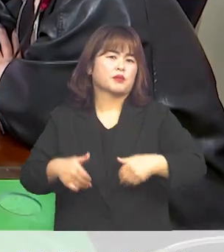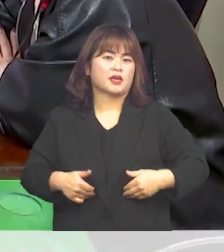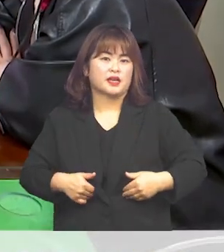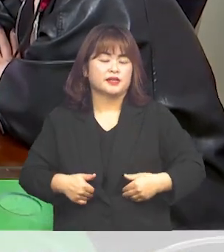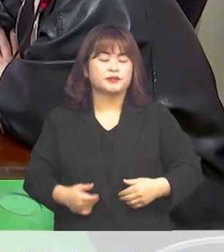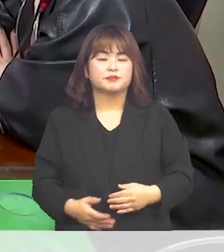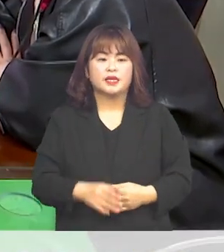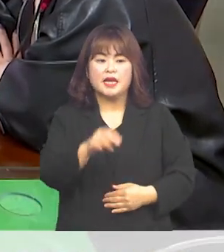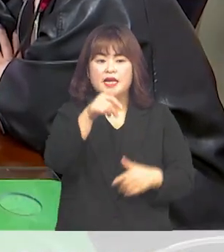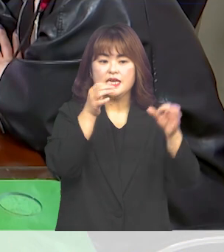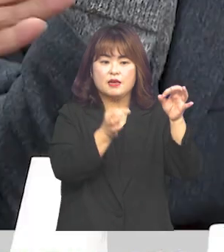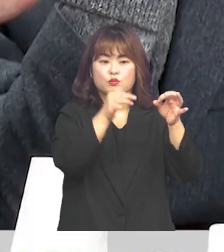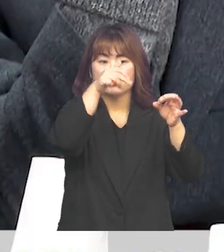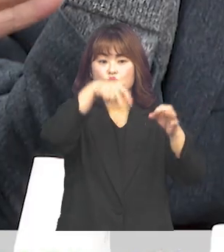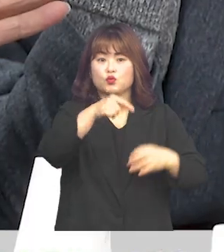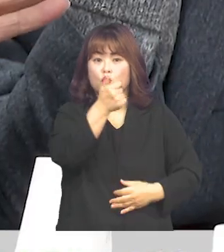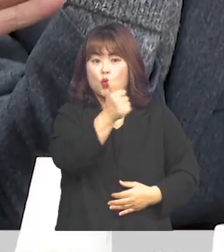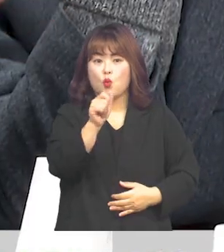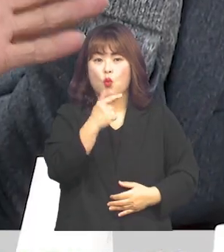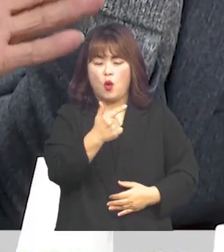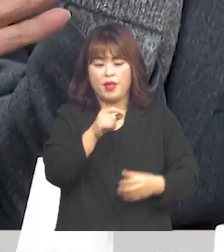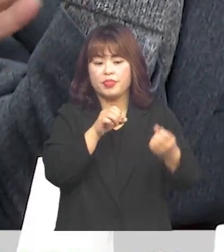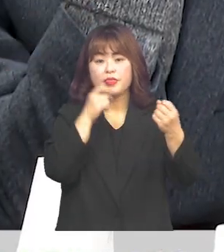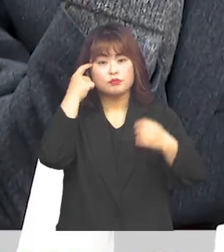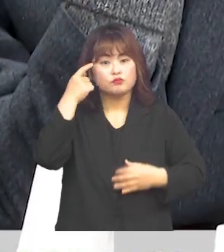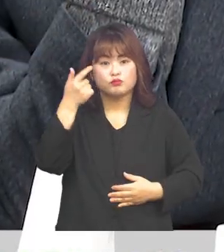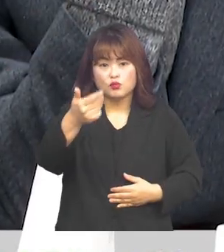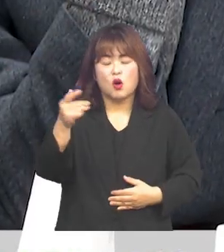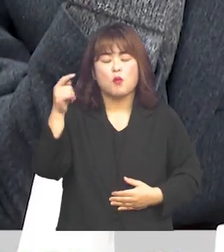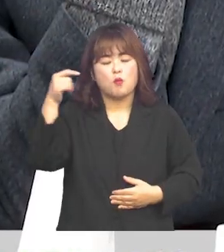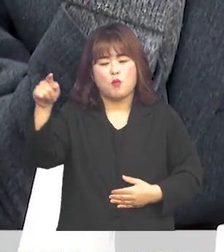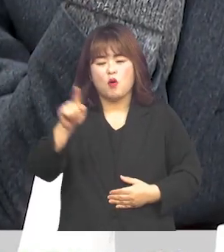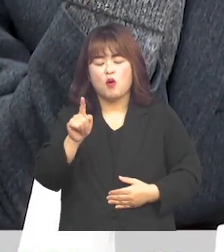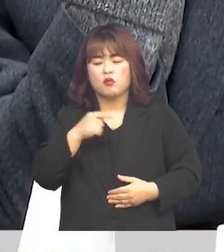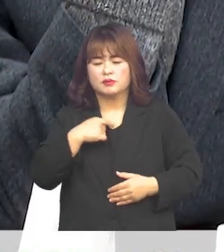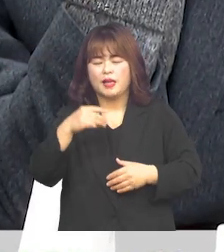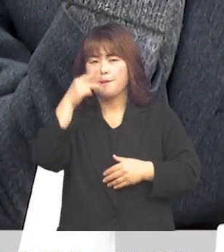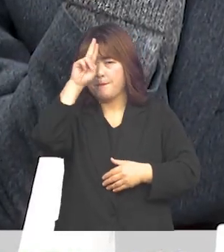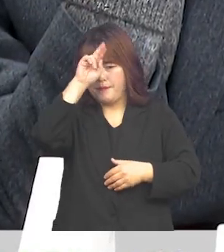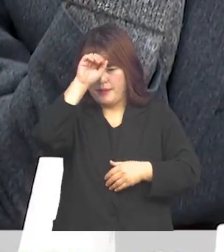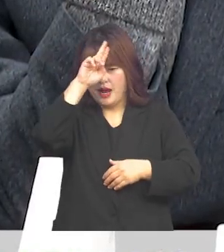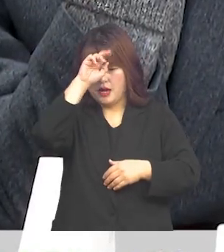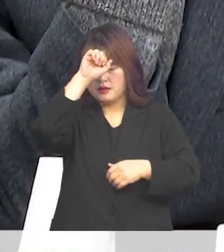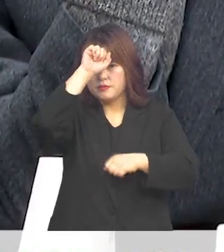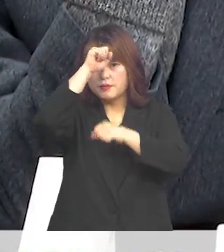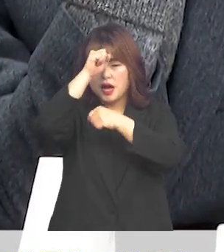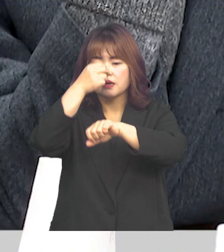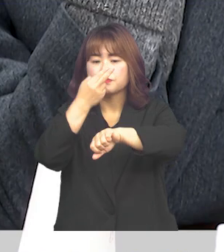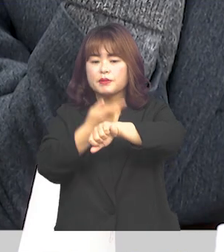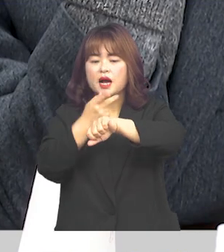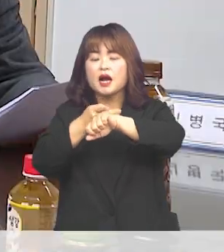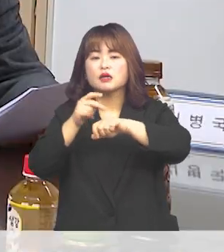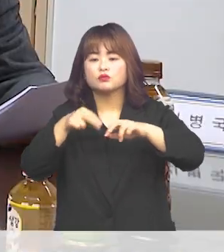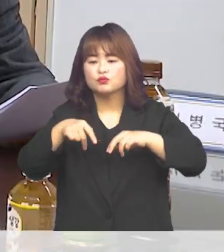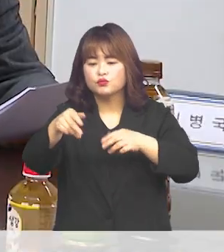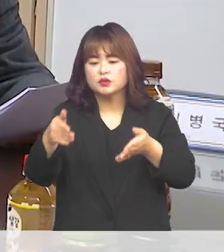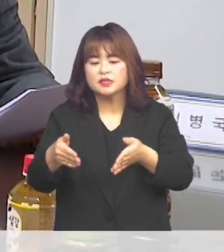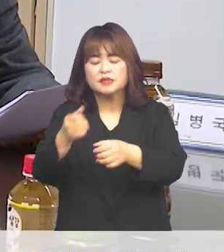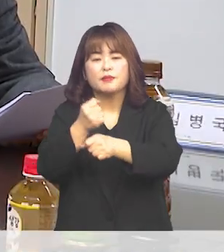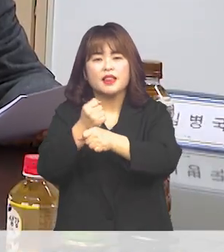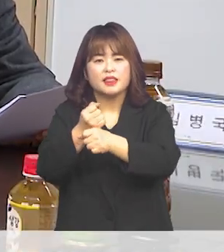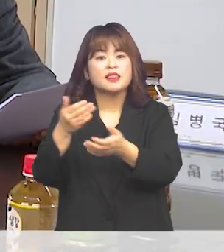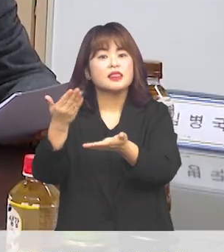또한 입주민 김주환 씨는 인근 공원에 맨발길을 조성해달라는 요청을 했습니다. 이에 대해 이 시장은